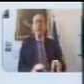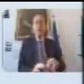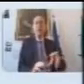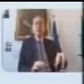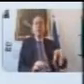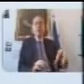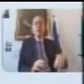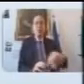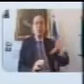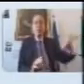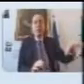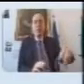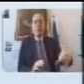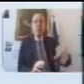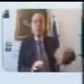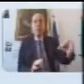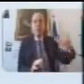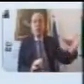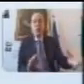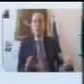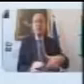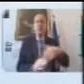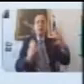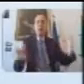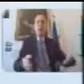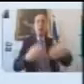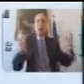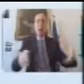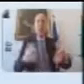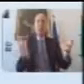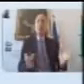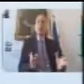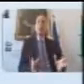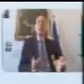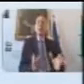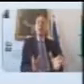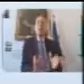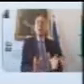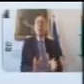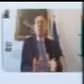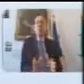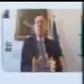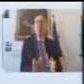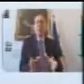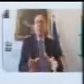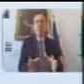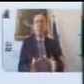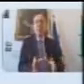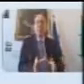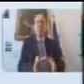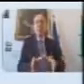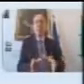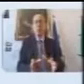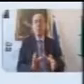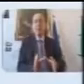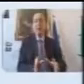garanzia, che so, la compartecipazione alla licenza o qualcosa del genere, cioè mette un piede, come si suol